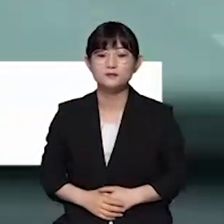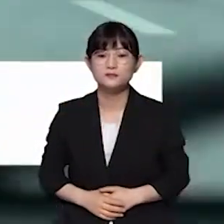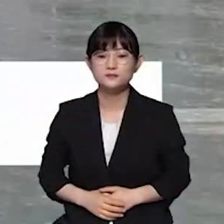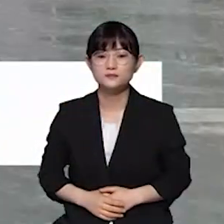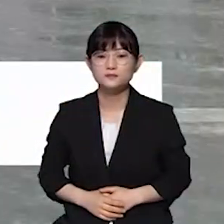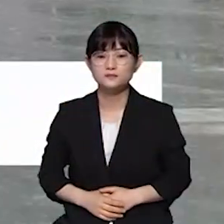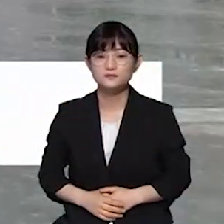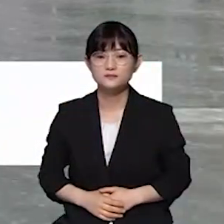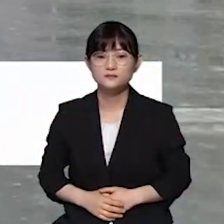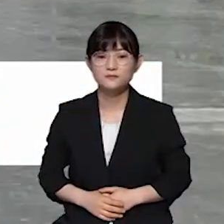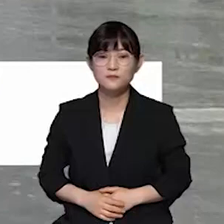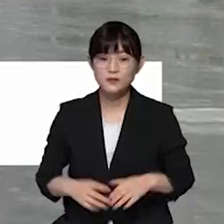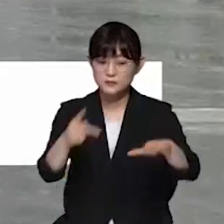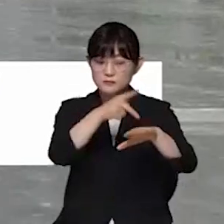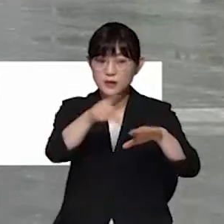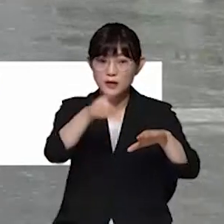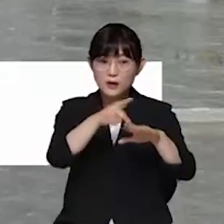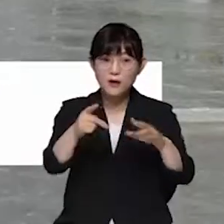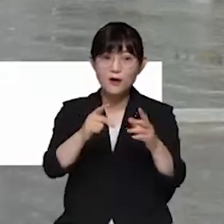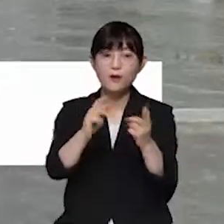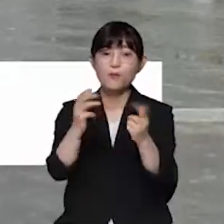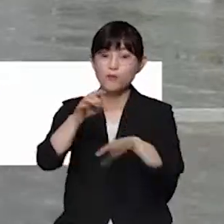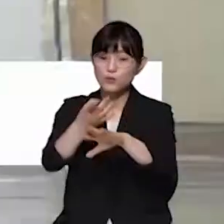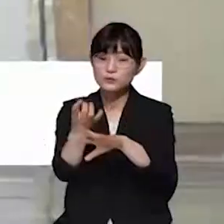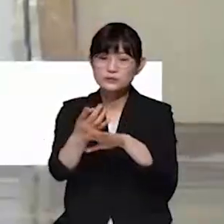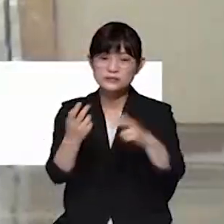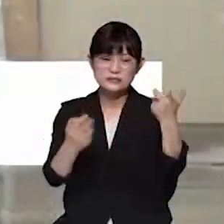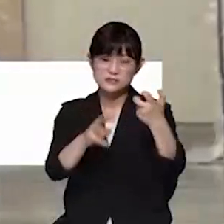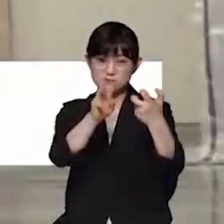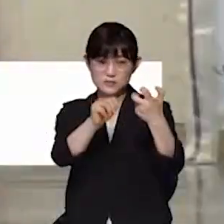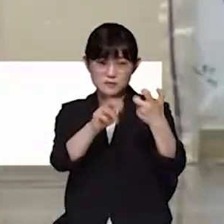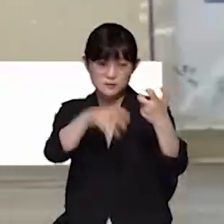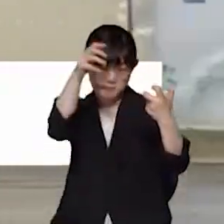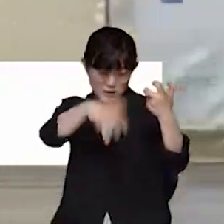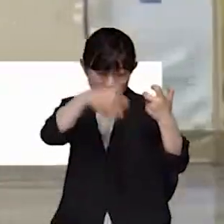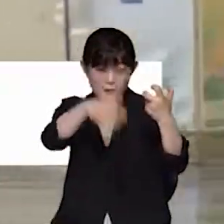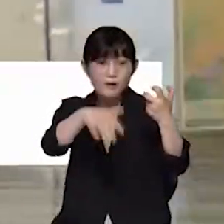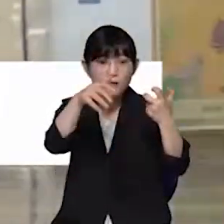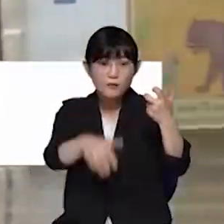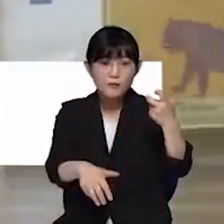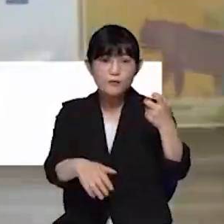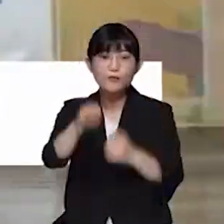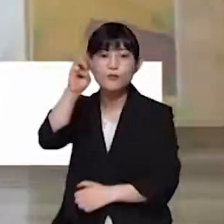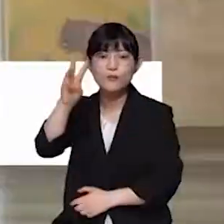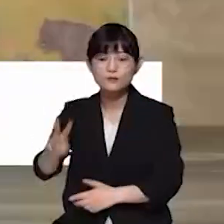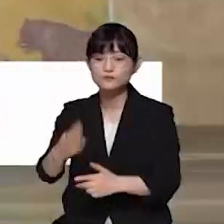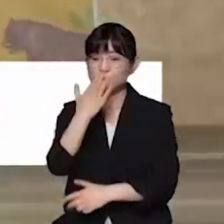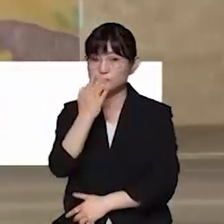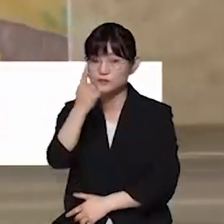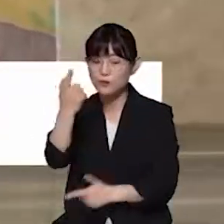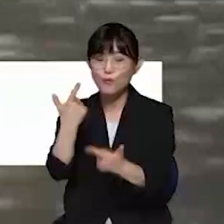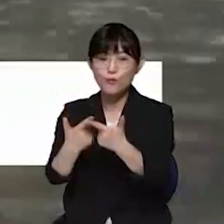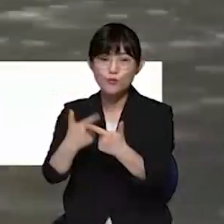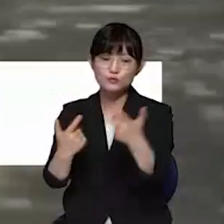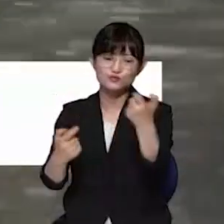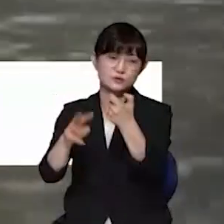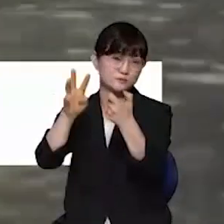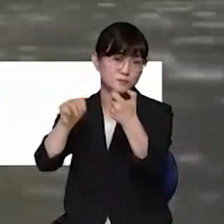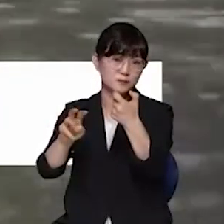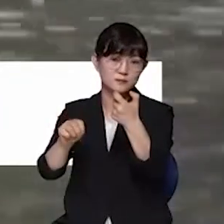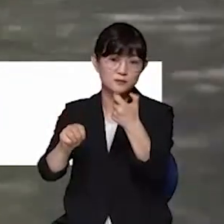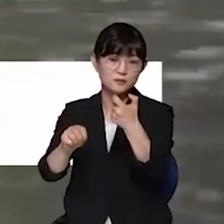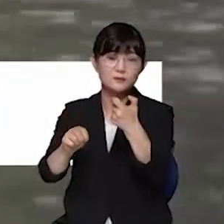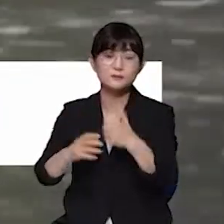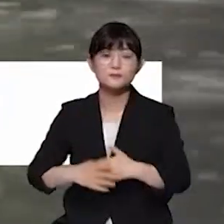쏟아졌습니다. 신안 흑산도와 보성엔 70mm가 넘는 비가 내렸고 광주와 순천, 목포는 60mm